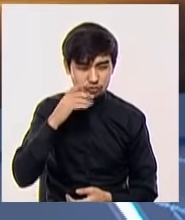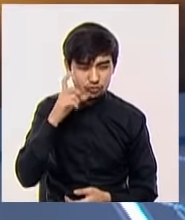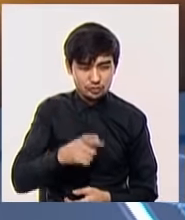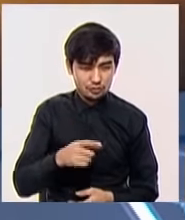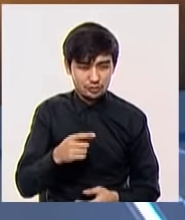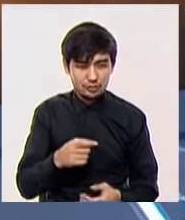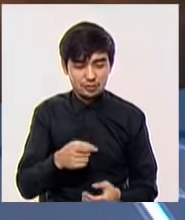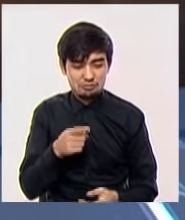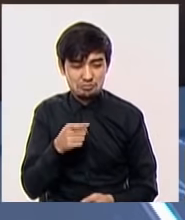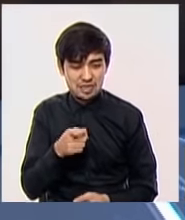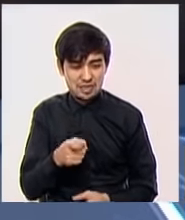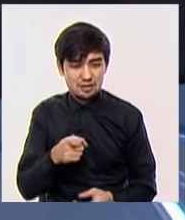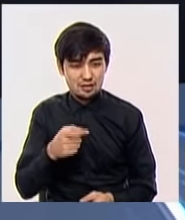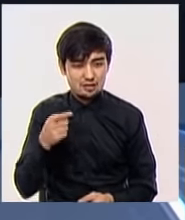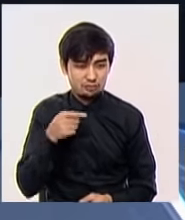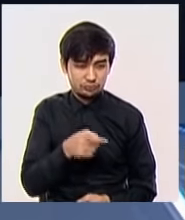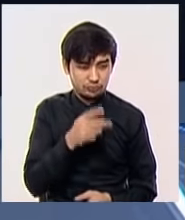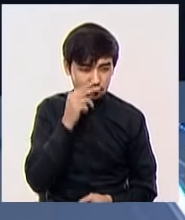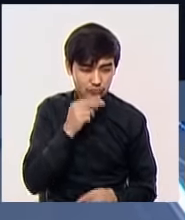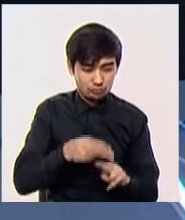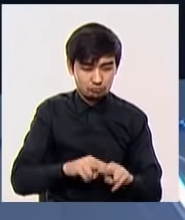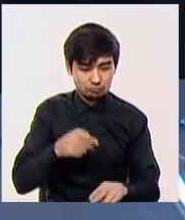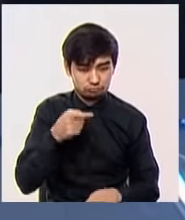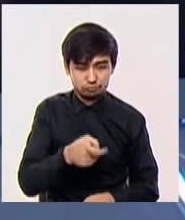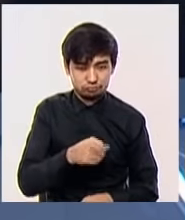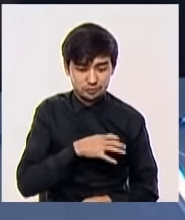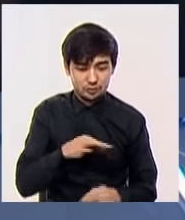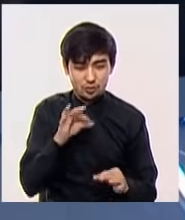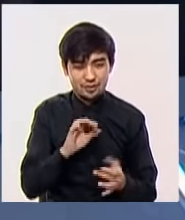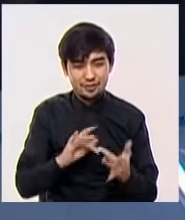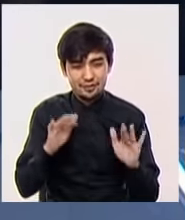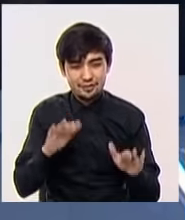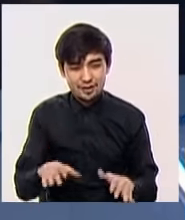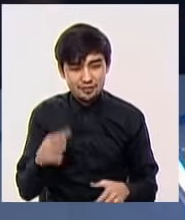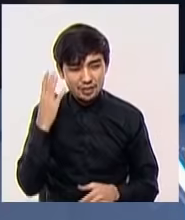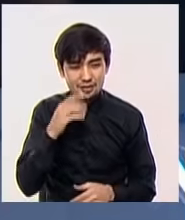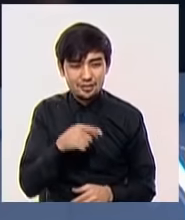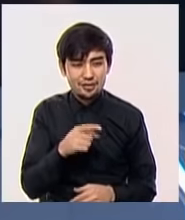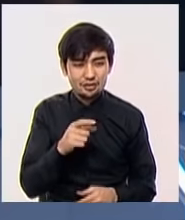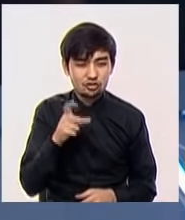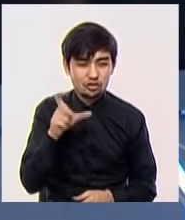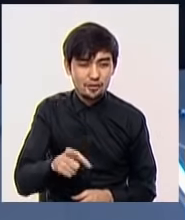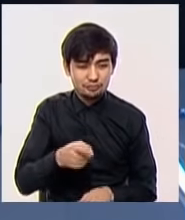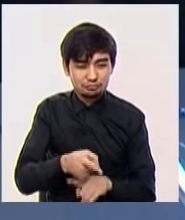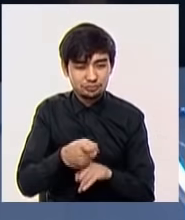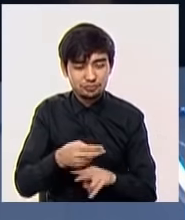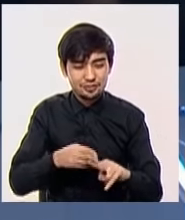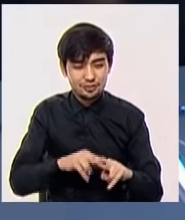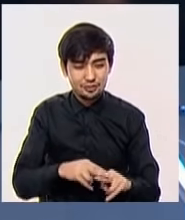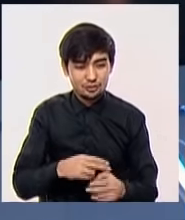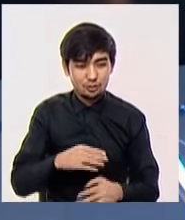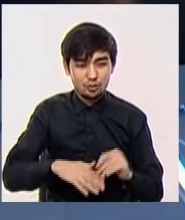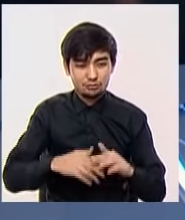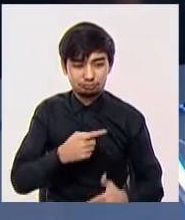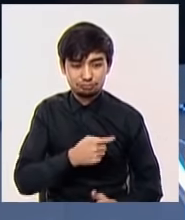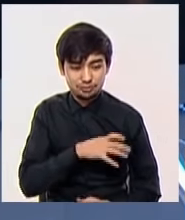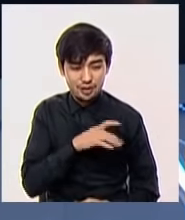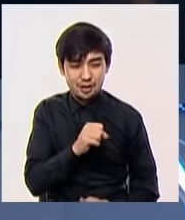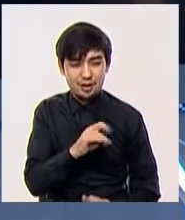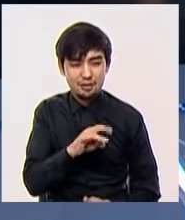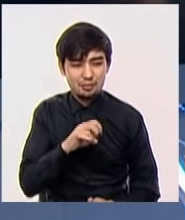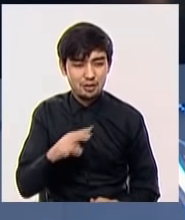целится из пистолета в голову мужчине пользователи сети предположили что человек с оружием известный криминальный авторитет арман